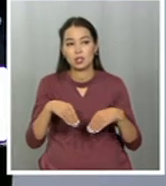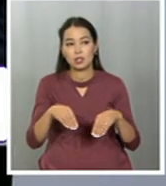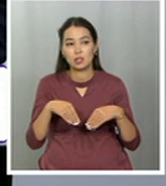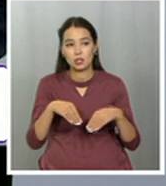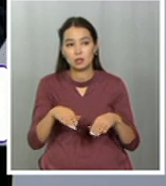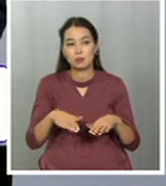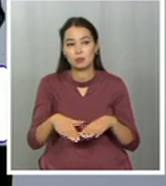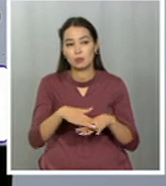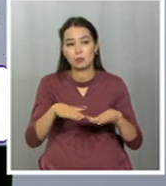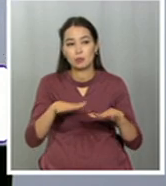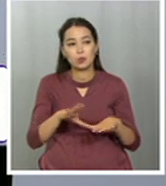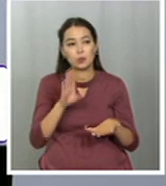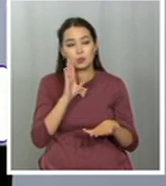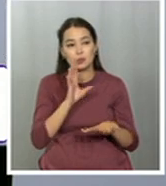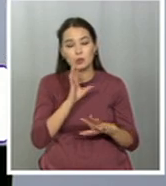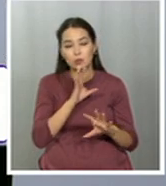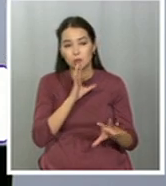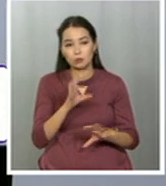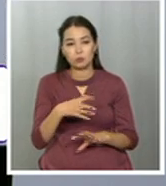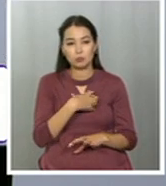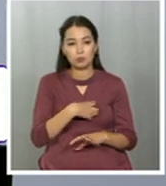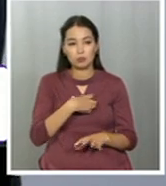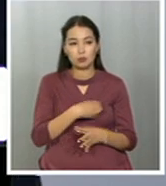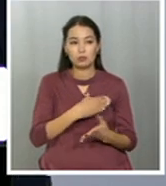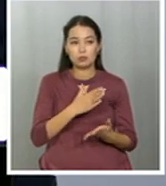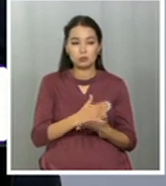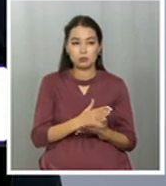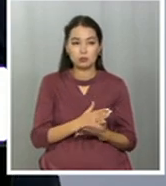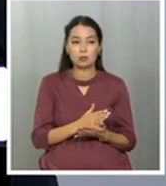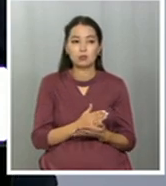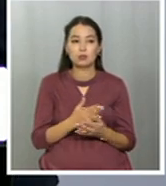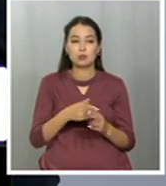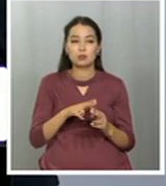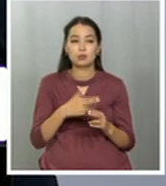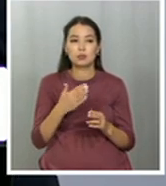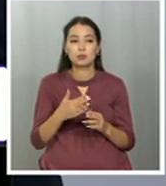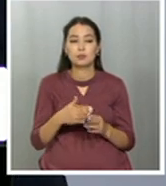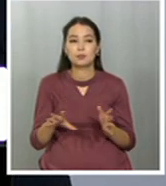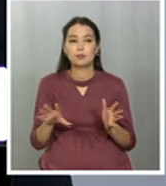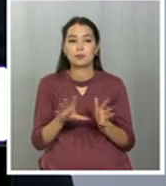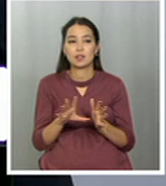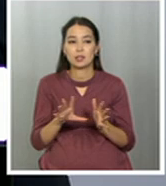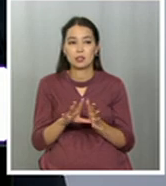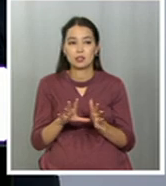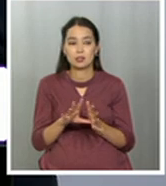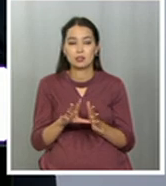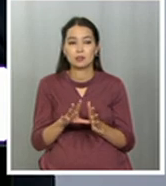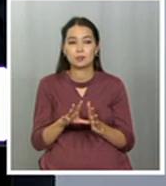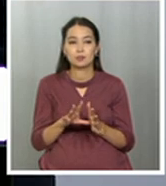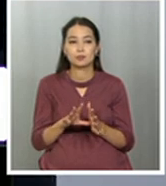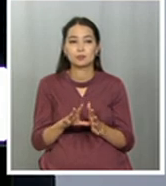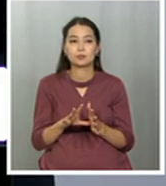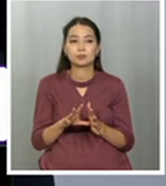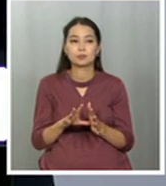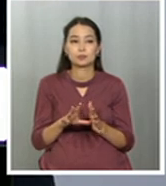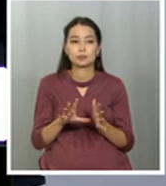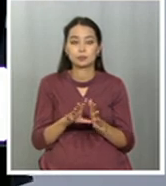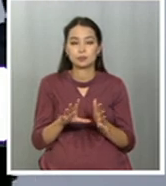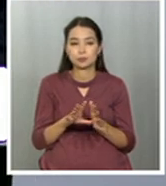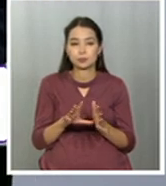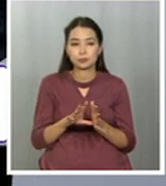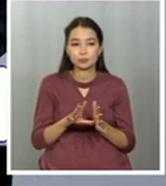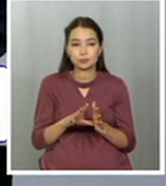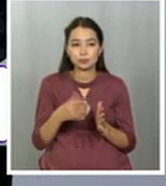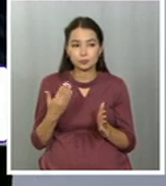қамтамасыз етуде маңызды рөл атқарады. Және сонымен бірге біз одан электр энергиясын өндіреміз, ол да өнеркәсіпте